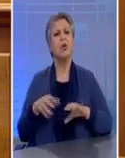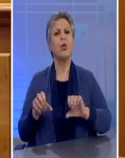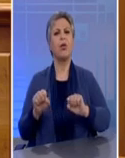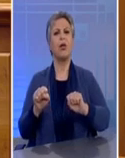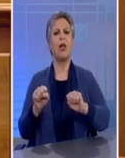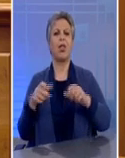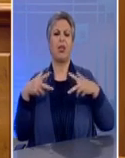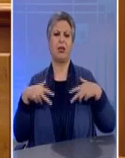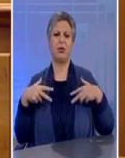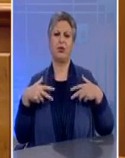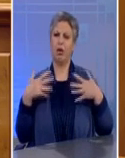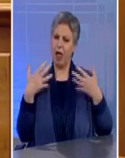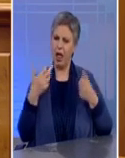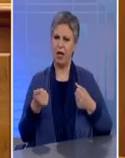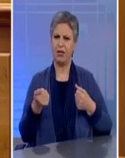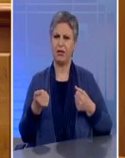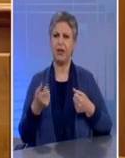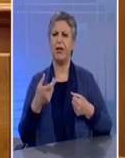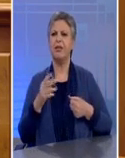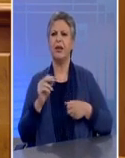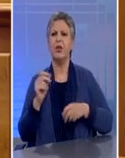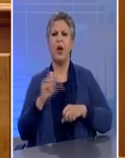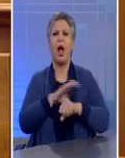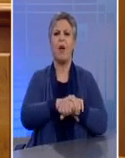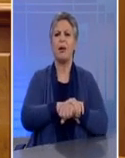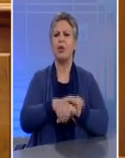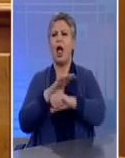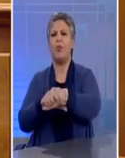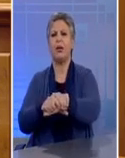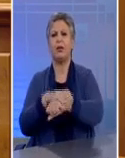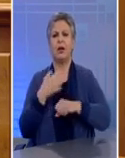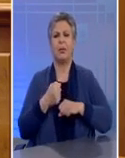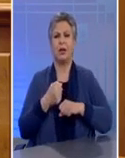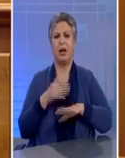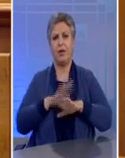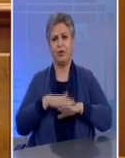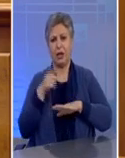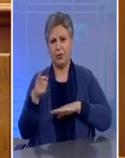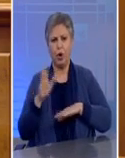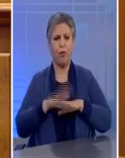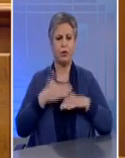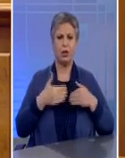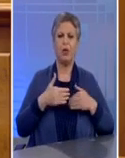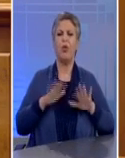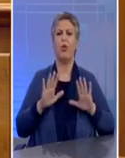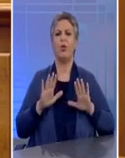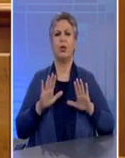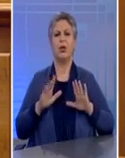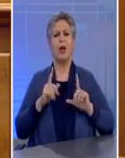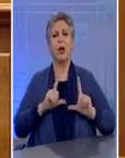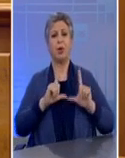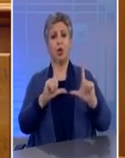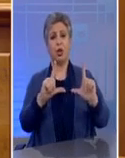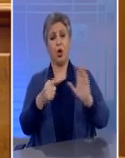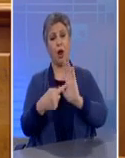τις πλευρές. Δεν είναι ότι η μία πλευρά φταίει μόνο ή η άλλη φταίει, όπως θέλετε να το παρουσιάσετε.